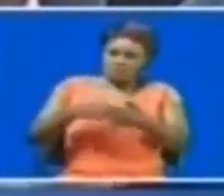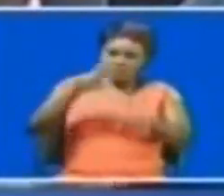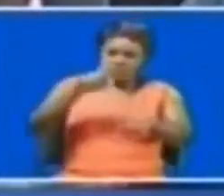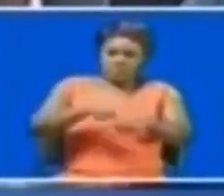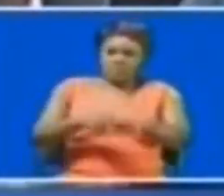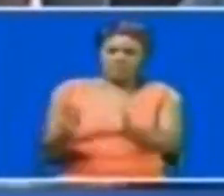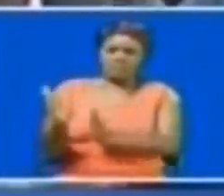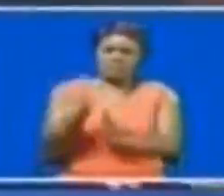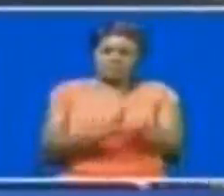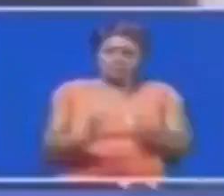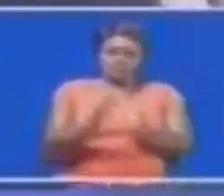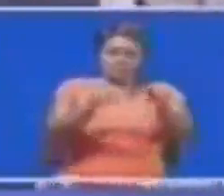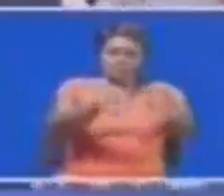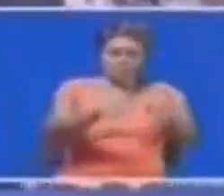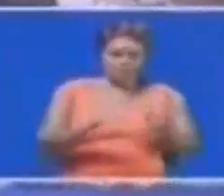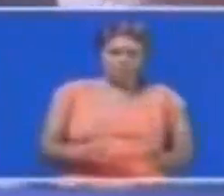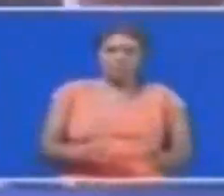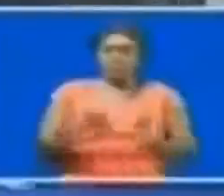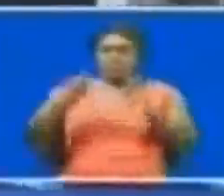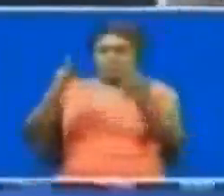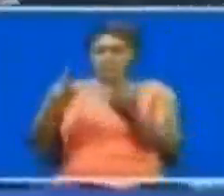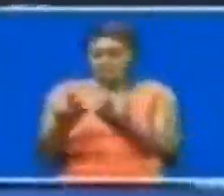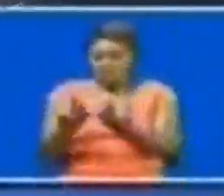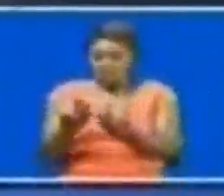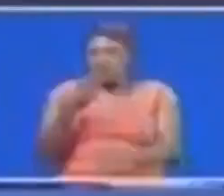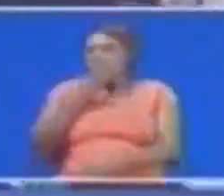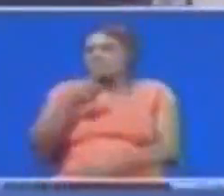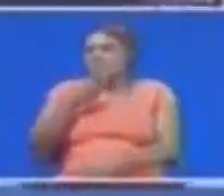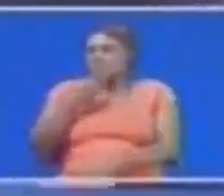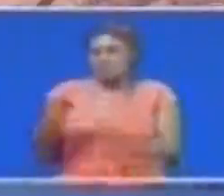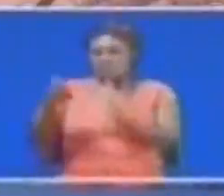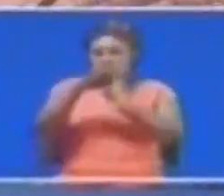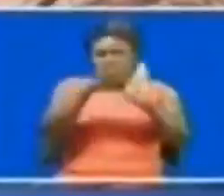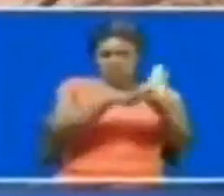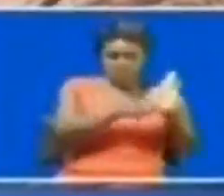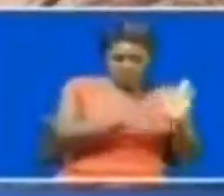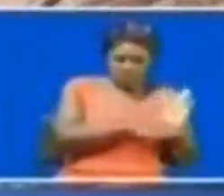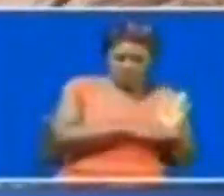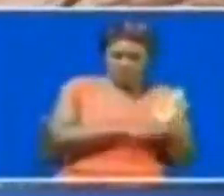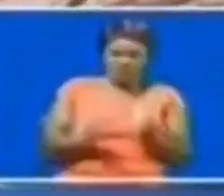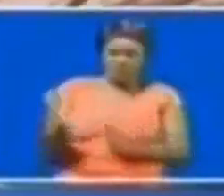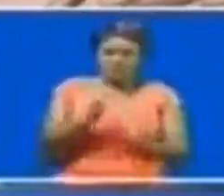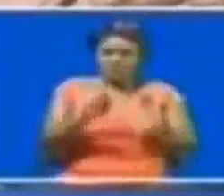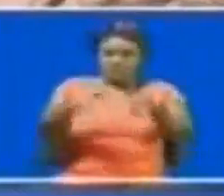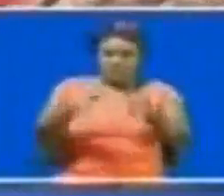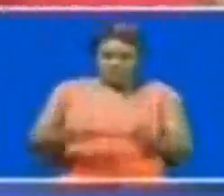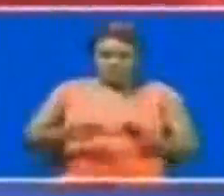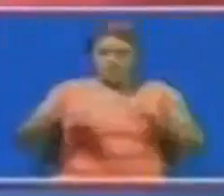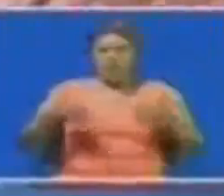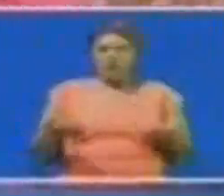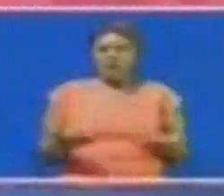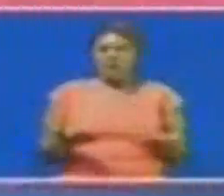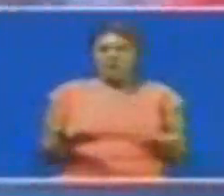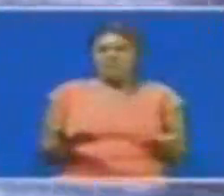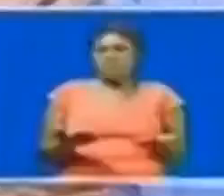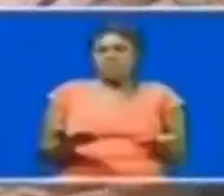yenye tutapanga siku ya mashishi. Familia mwenda zake sasa inaratibu ratiba ya mipango na mazishi ya mwenda